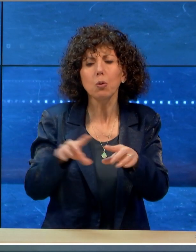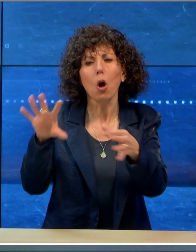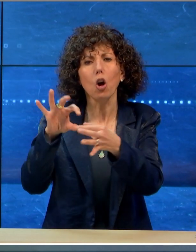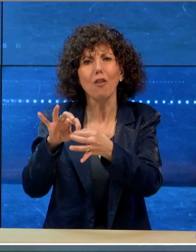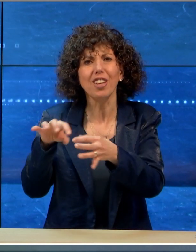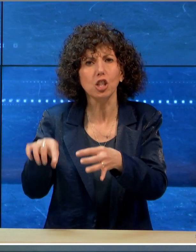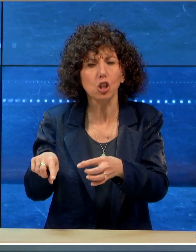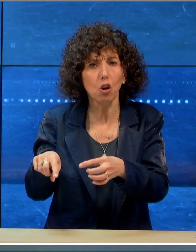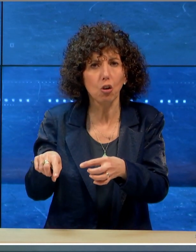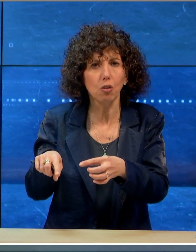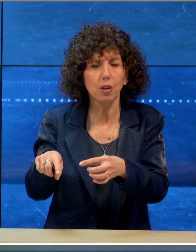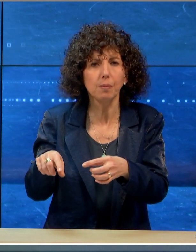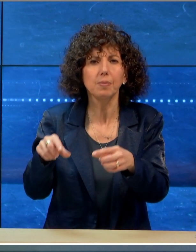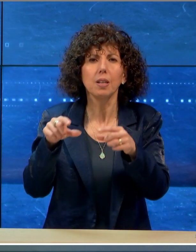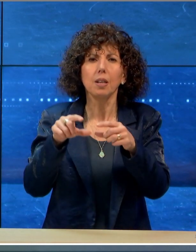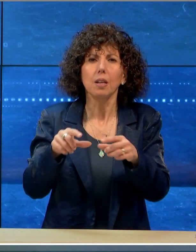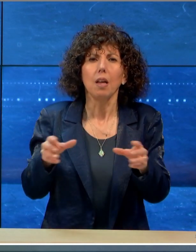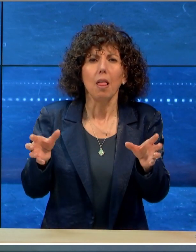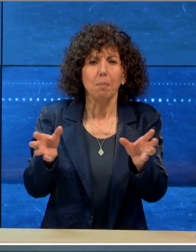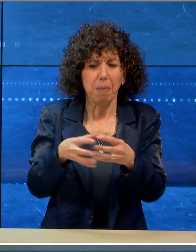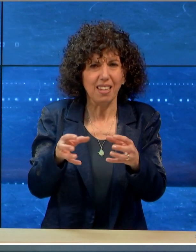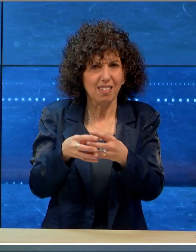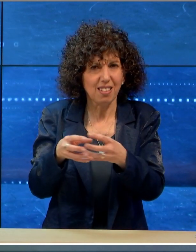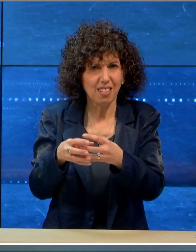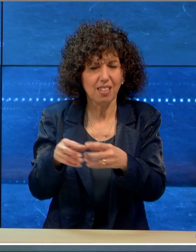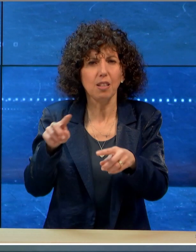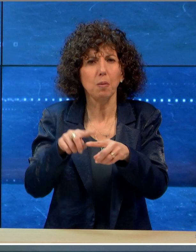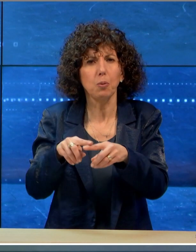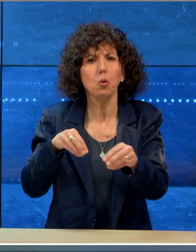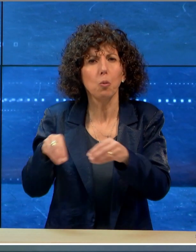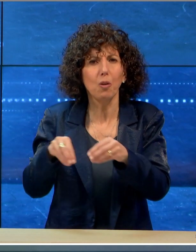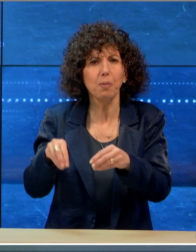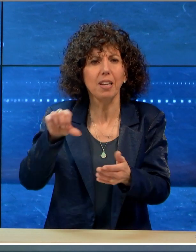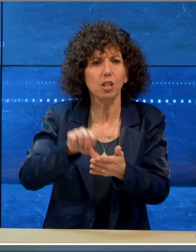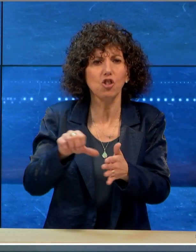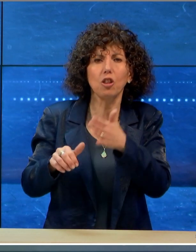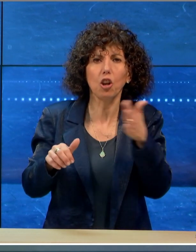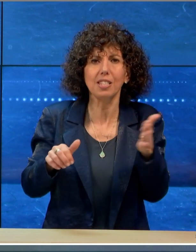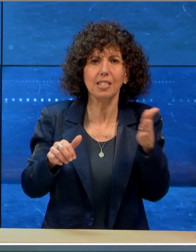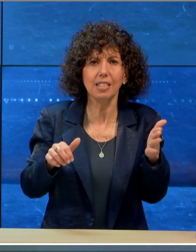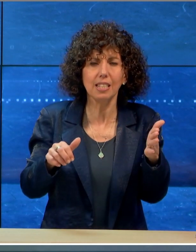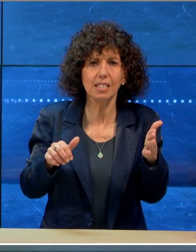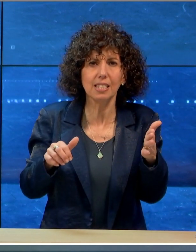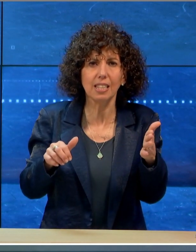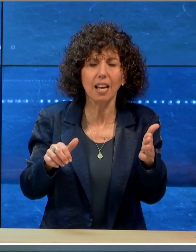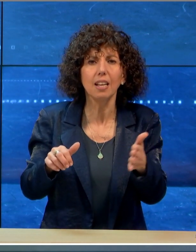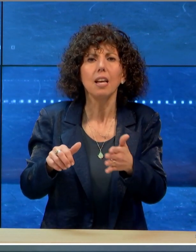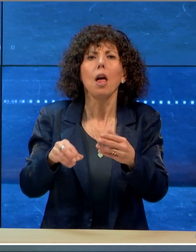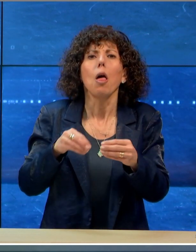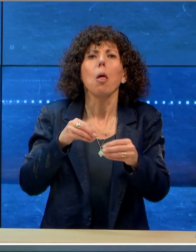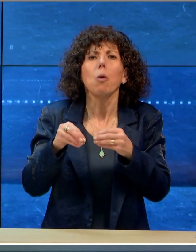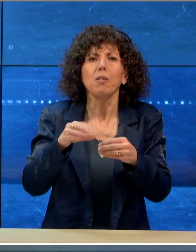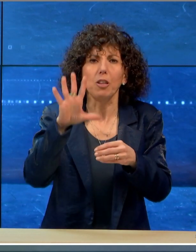convenzione il cartello di partiti e movimenti di centrosinistra tra i quali il